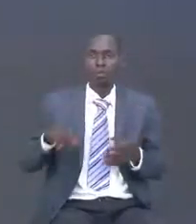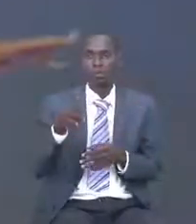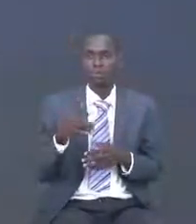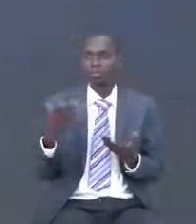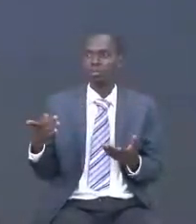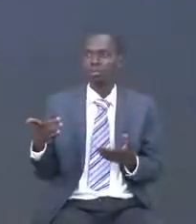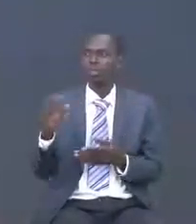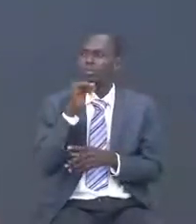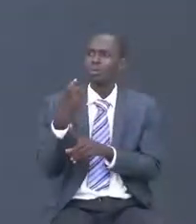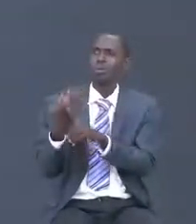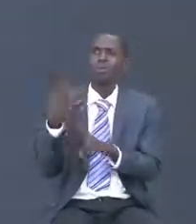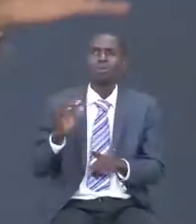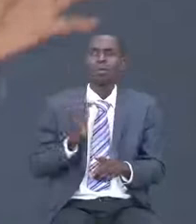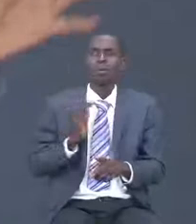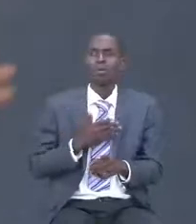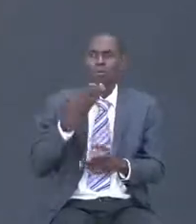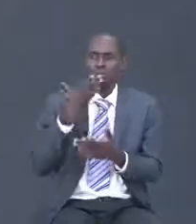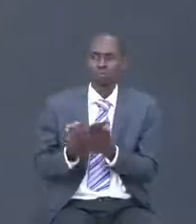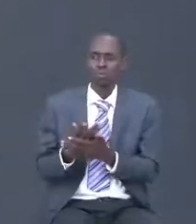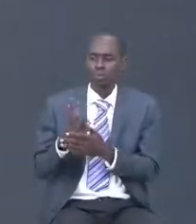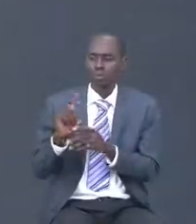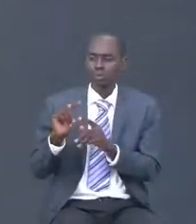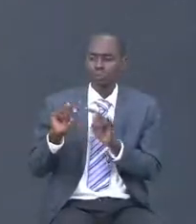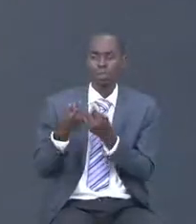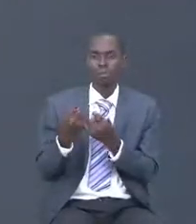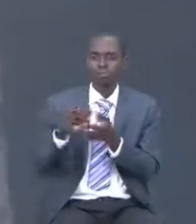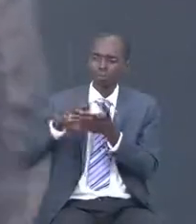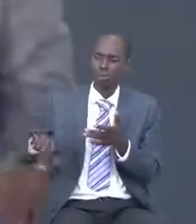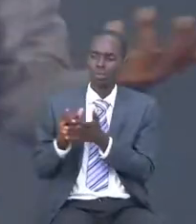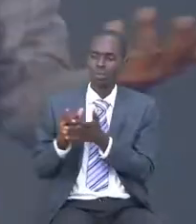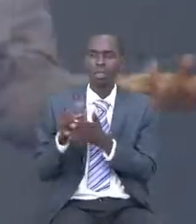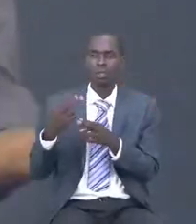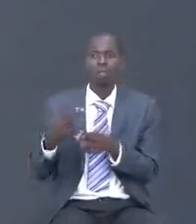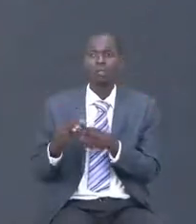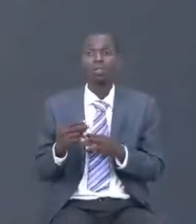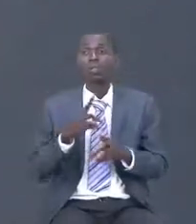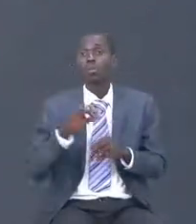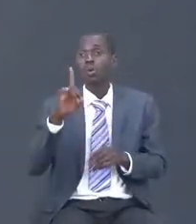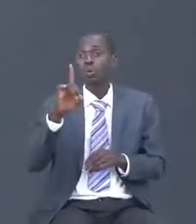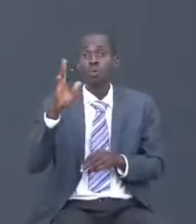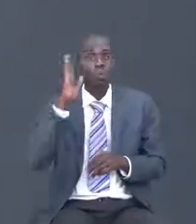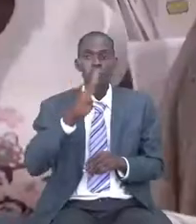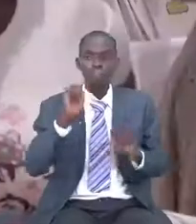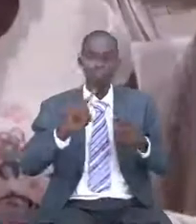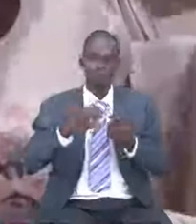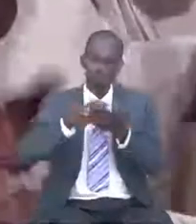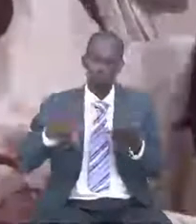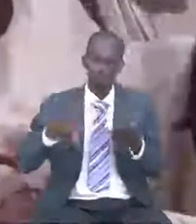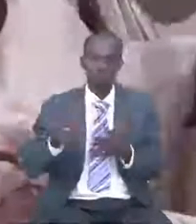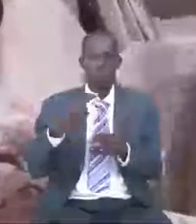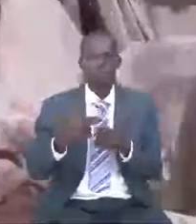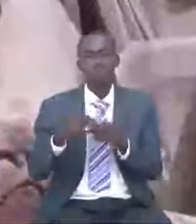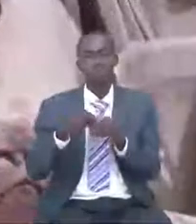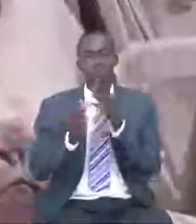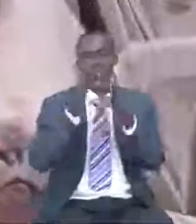d'élimination. Non, il ne vient pas de notre tribu, il ne vient pas de notre communauté ôter son nom de là. Personne n'a